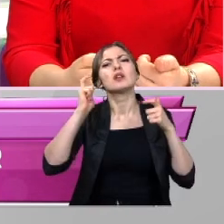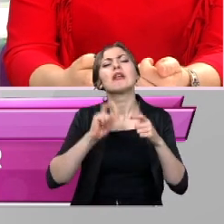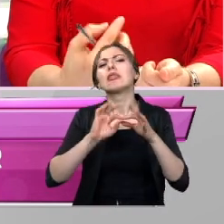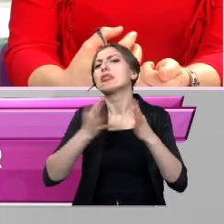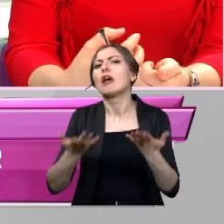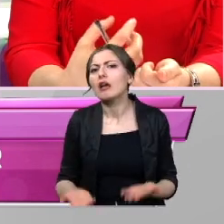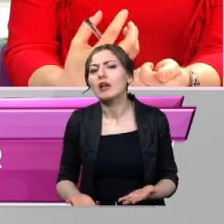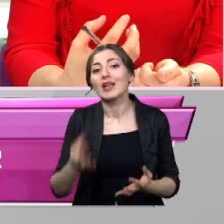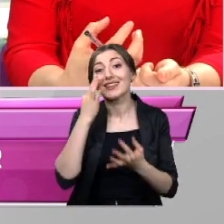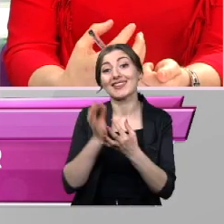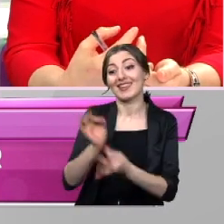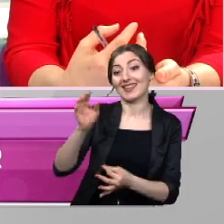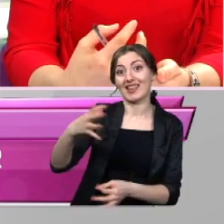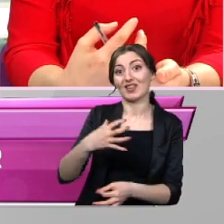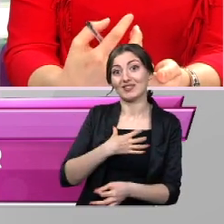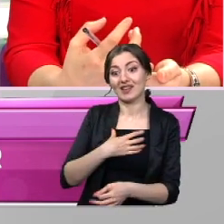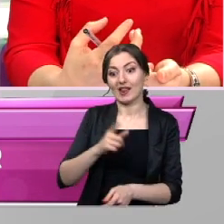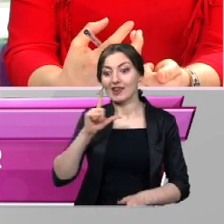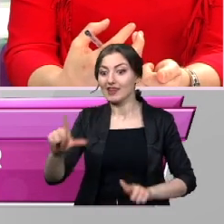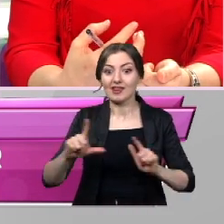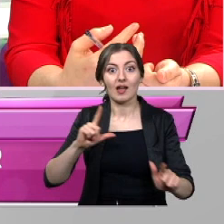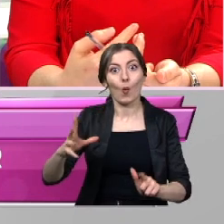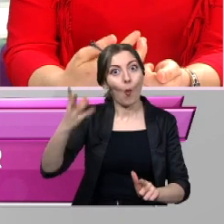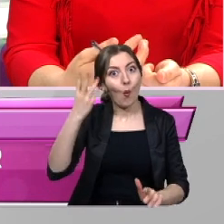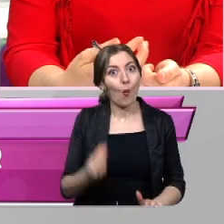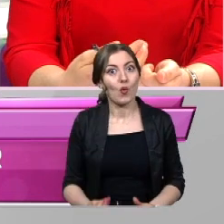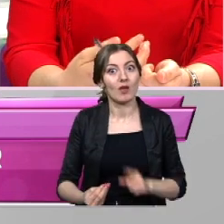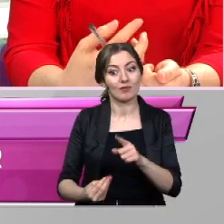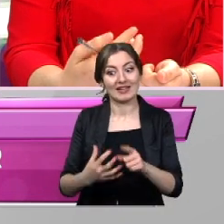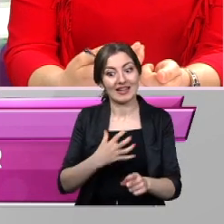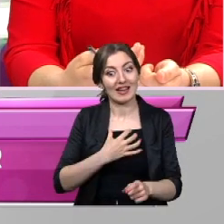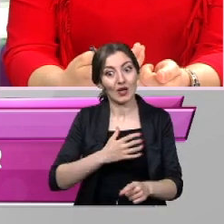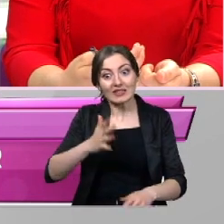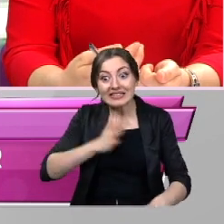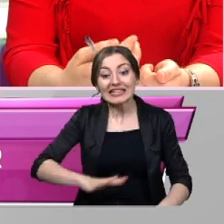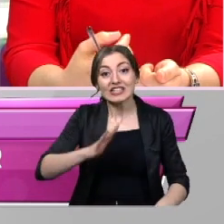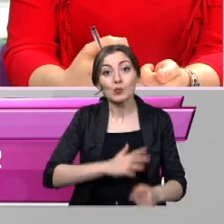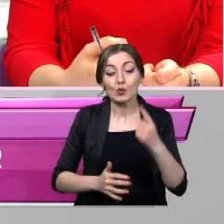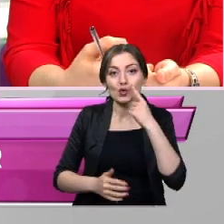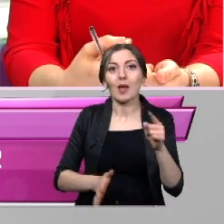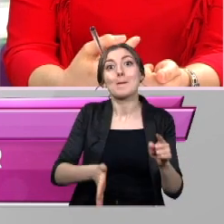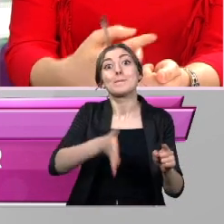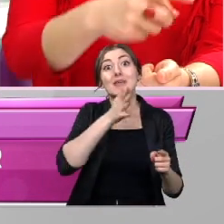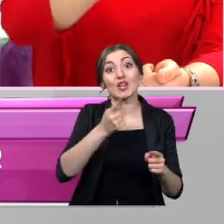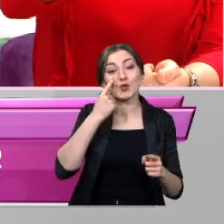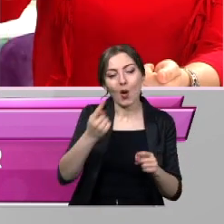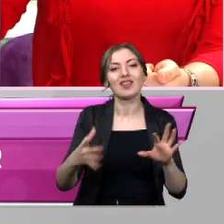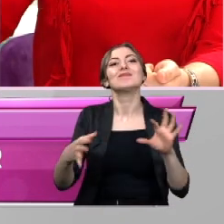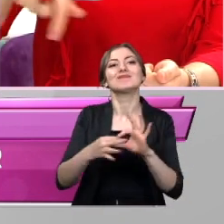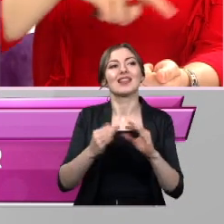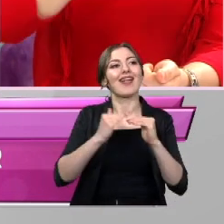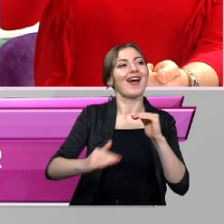nedir kişi kendi ihtiyaçları olduğunu kendi bu istekleri olduğunu bildiği kadar